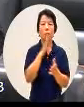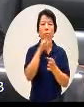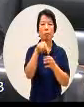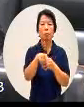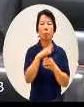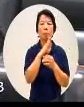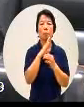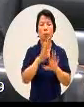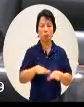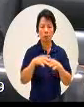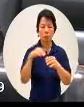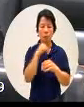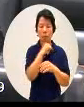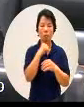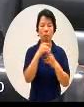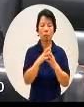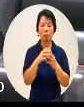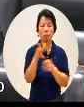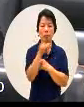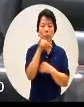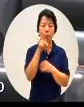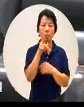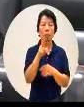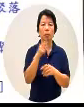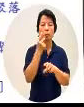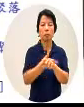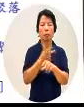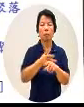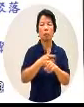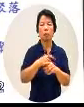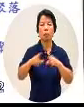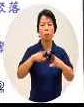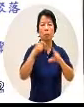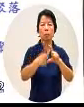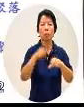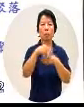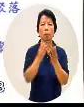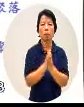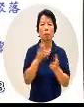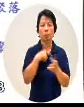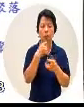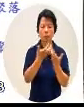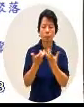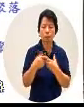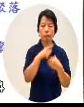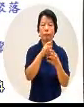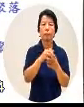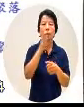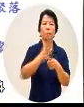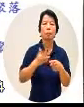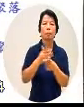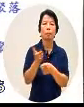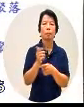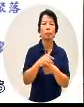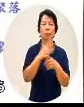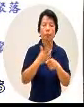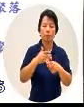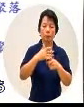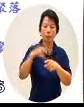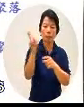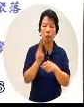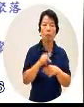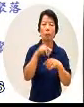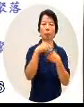這個是目前台灣的科技園區我建議分工新竹現在是半導體台中是面板